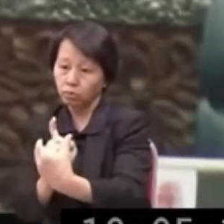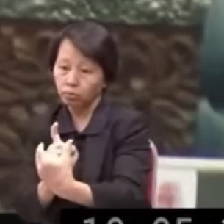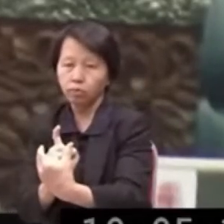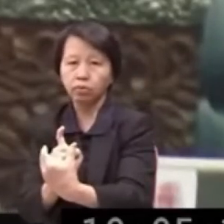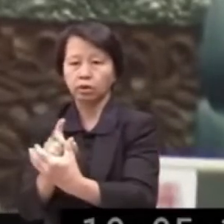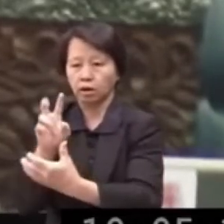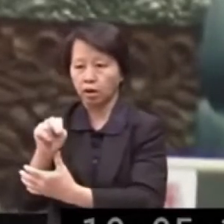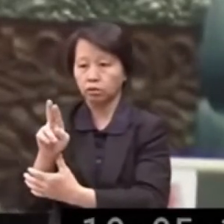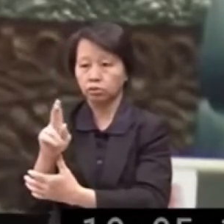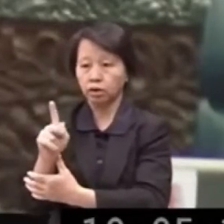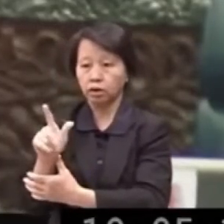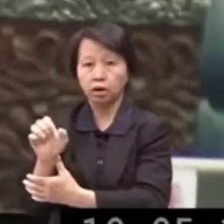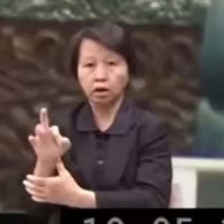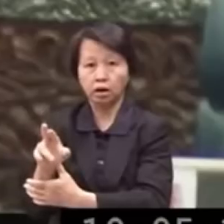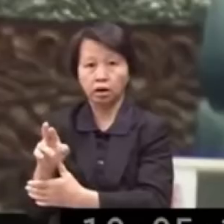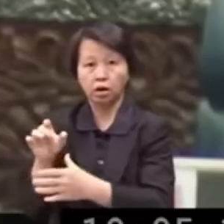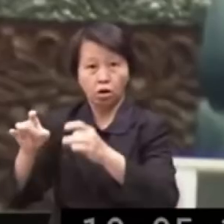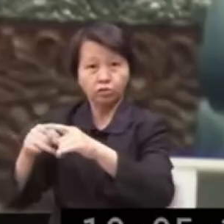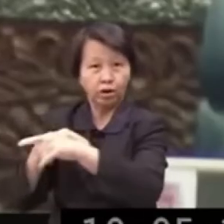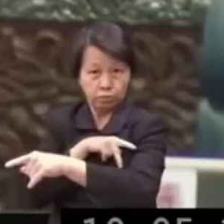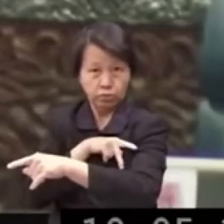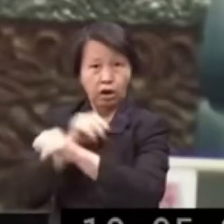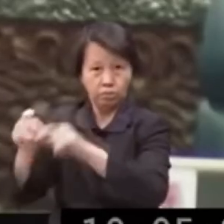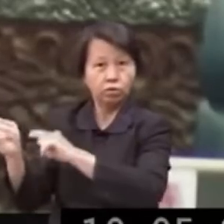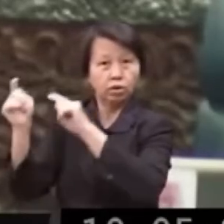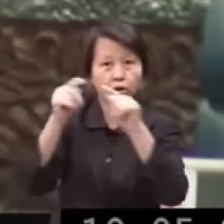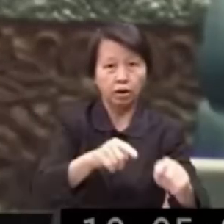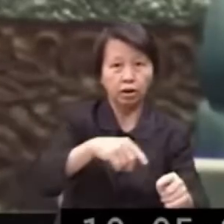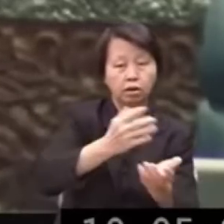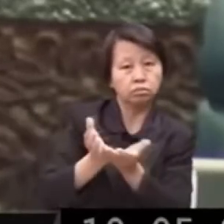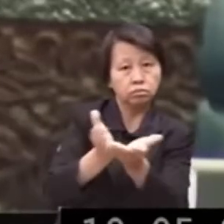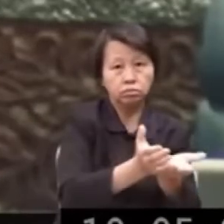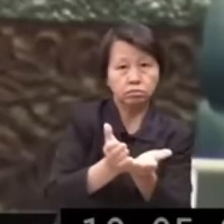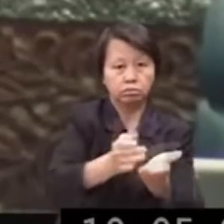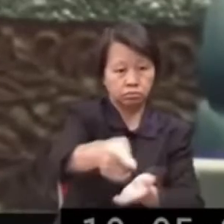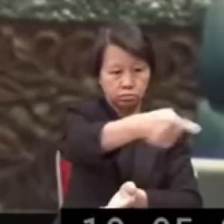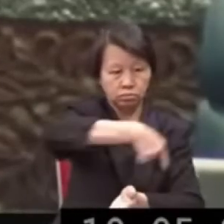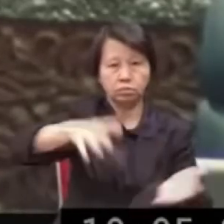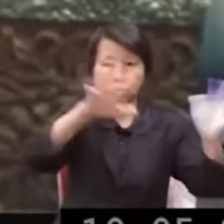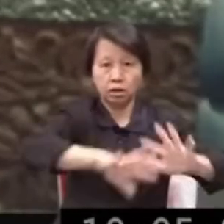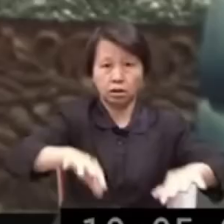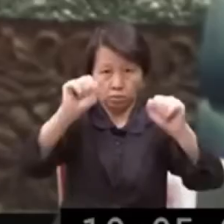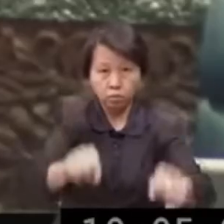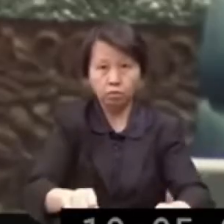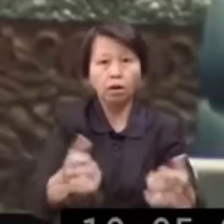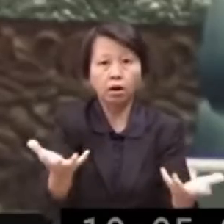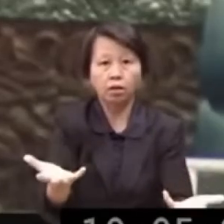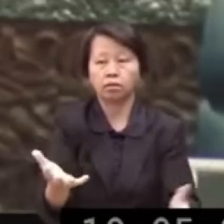nuklir akan dibenarkan beroperasi dalam Rantau perairan negara-negara ASEAN